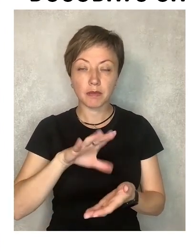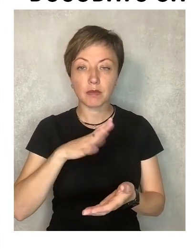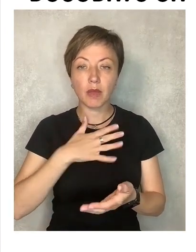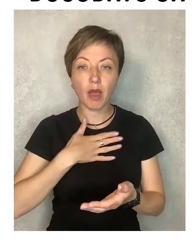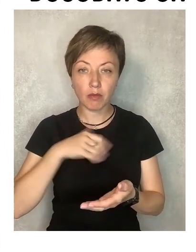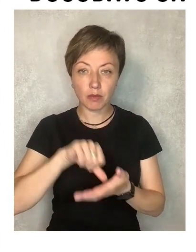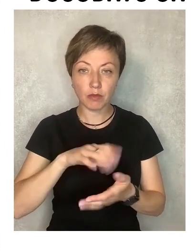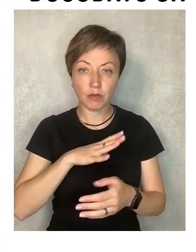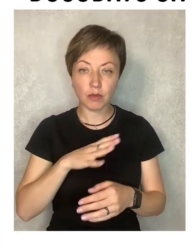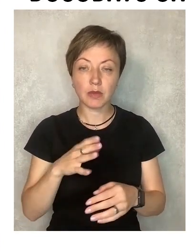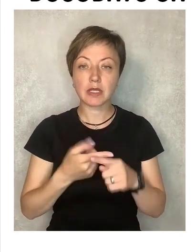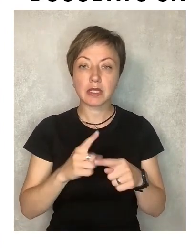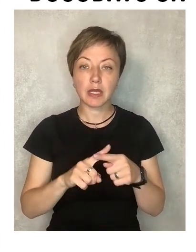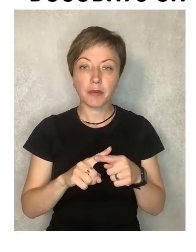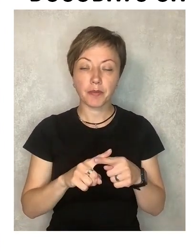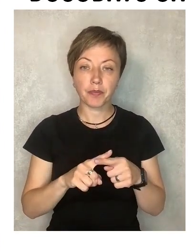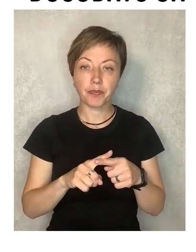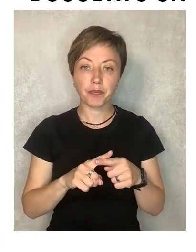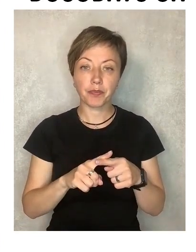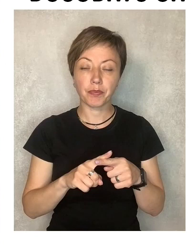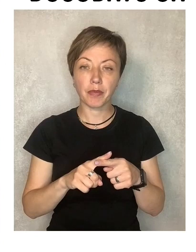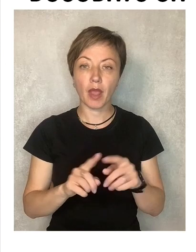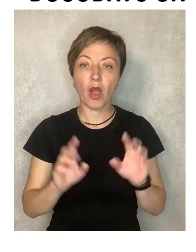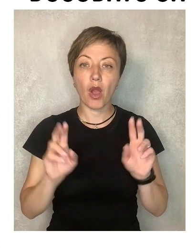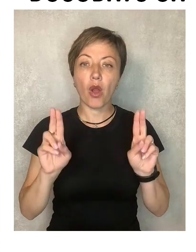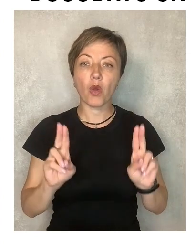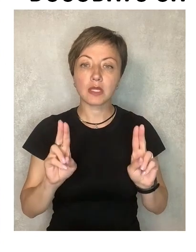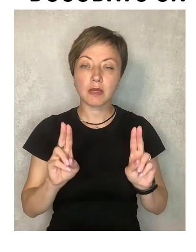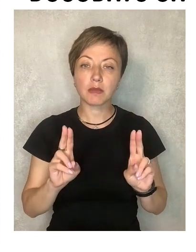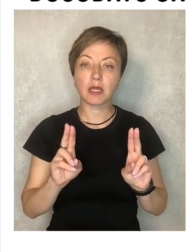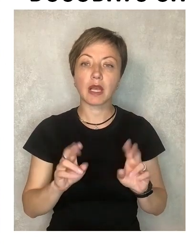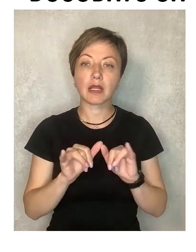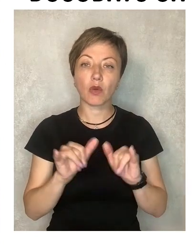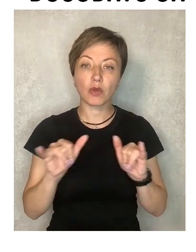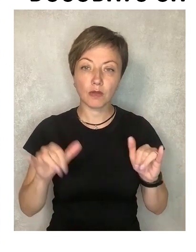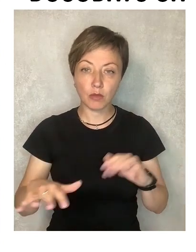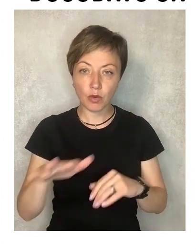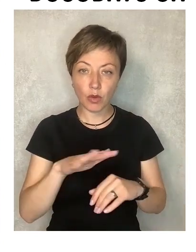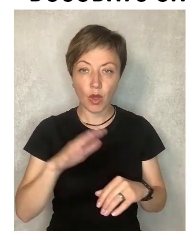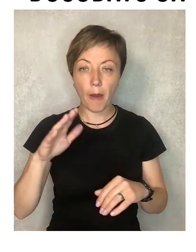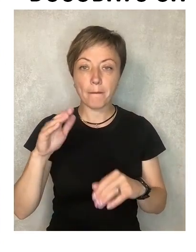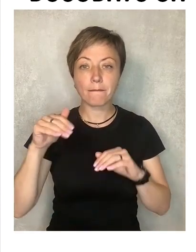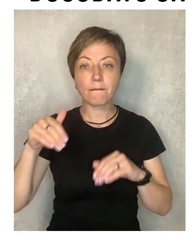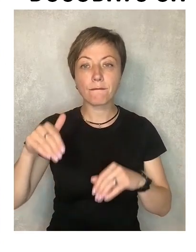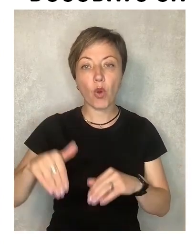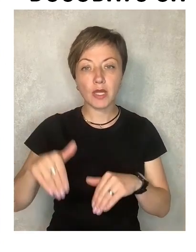брала участь, це концепція інтегрованого просторового розвитку Подільського району і також